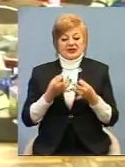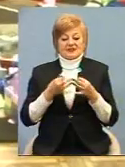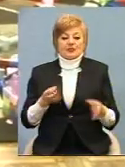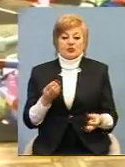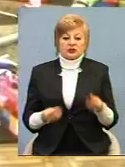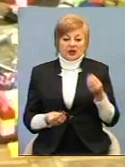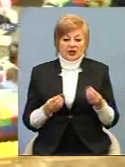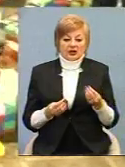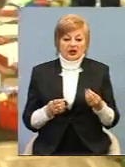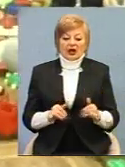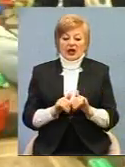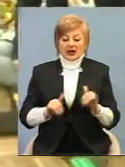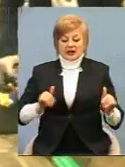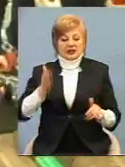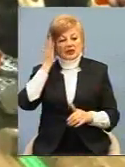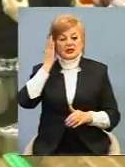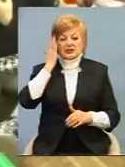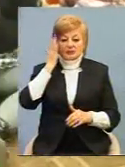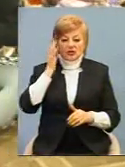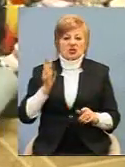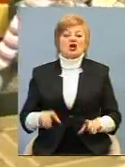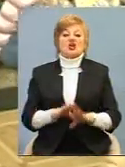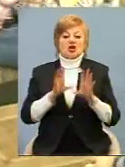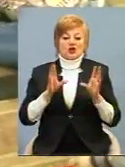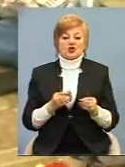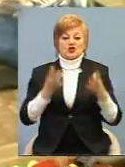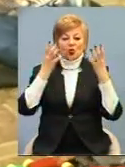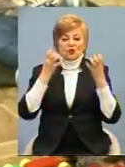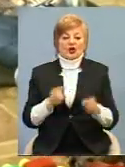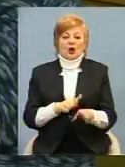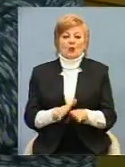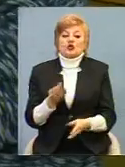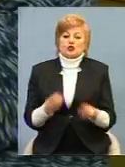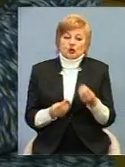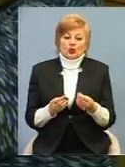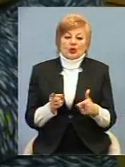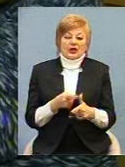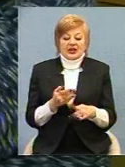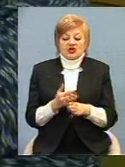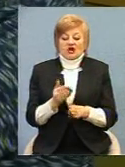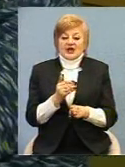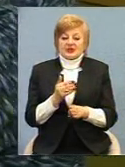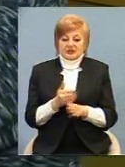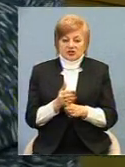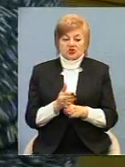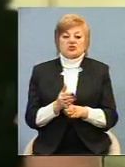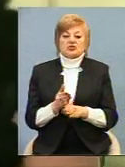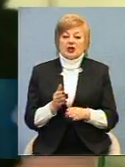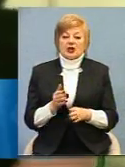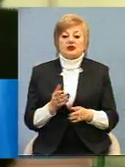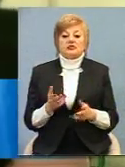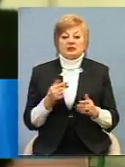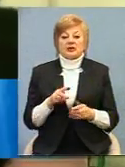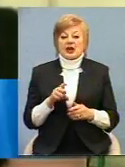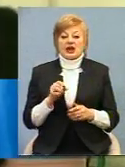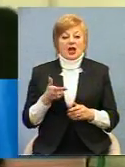где дети развивают свои творческие способности и вообще увлекаются полностью игрой, либо частично, фрагментально на занятиях. Лего ни в